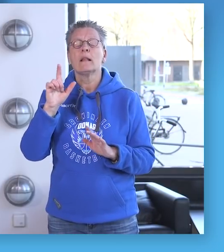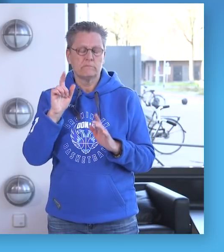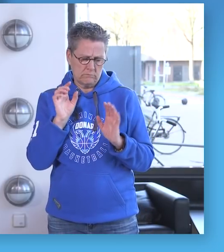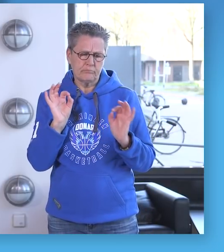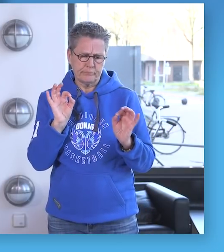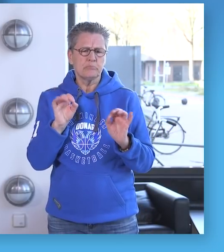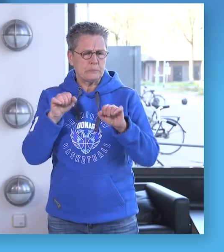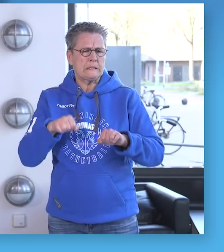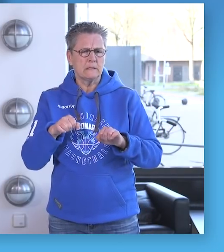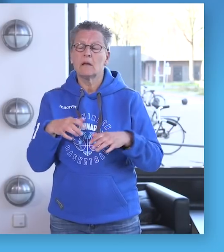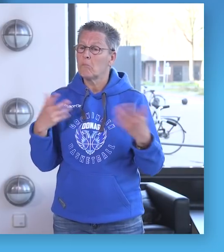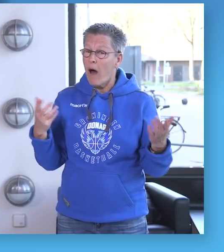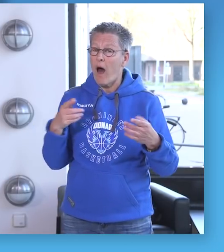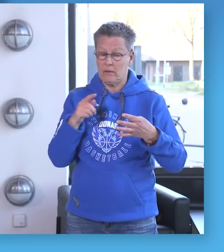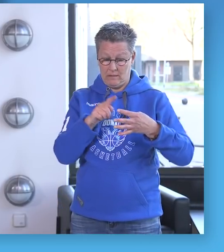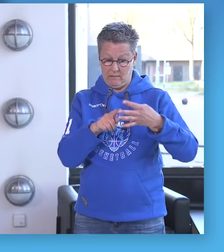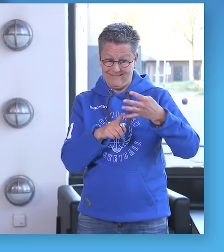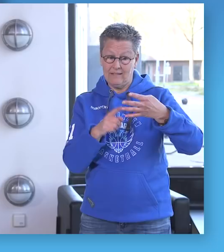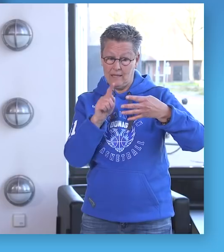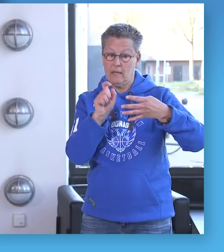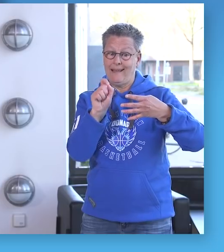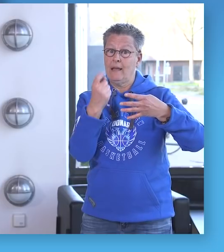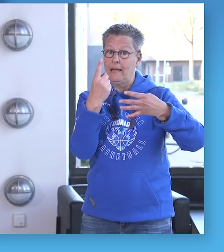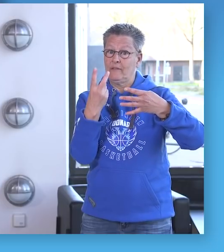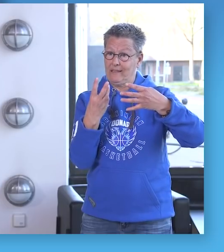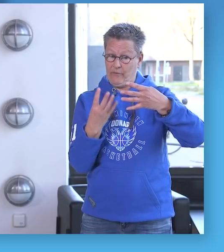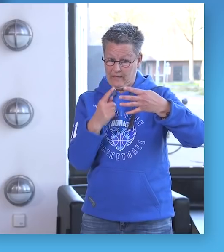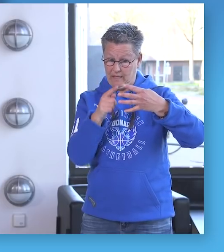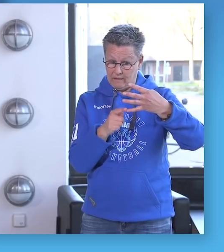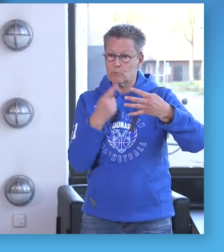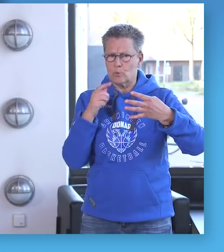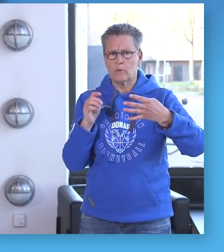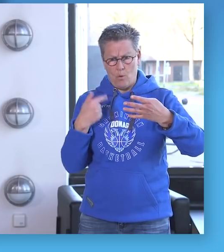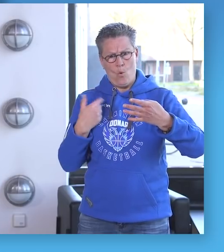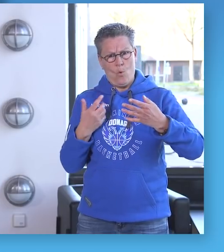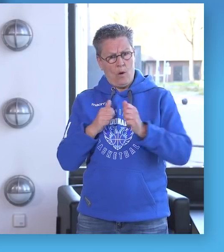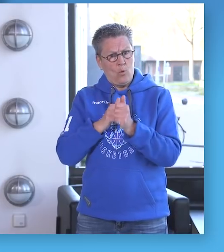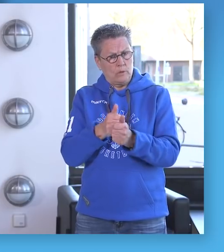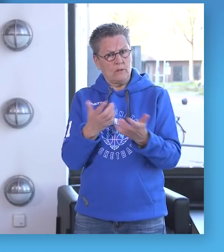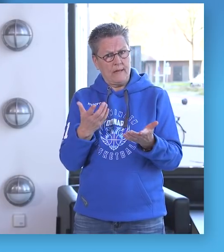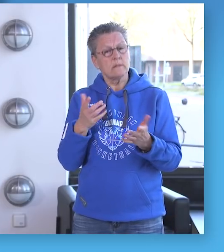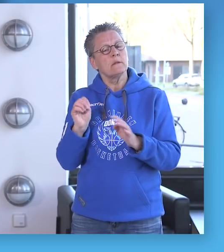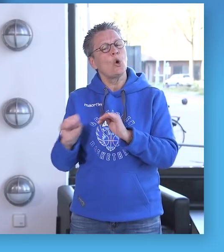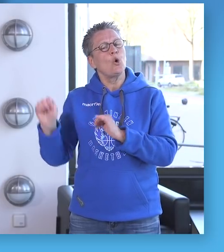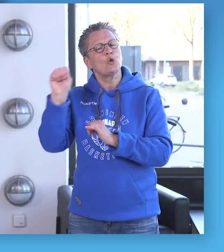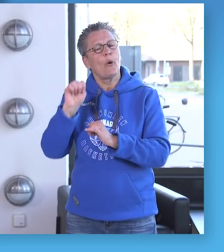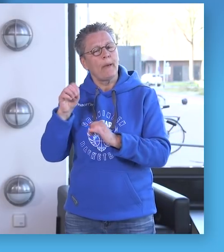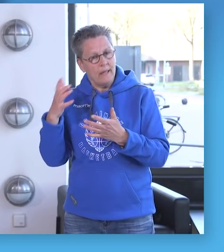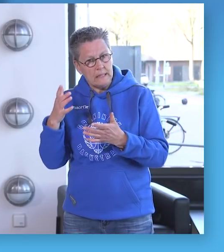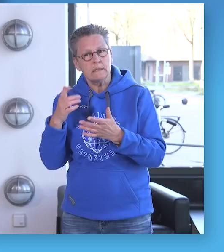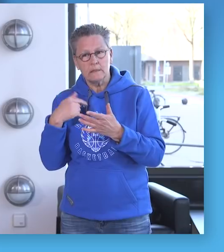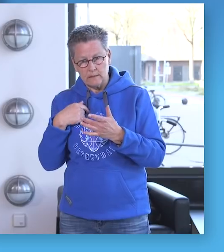wel consequenties, Jannes, de nummer 1, 2, 3, 4. Zeker als je kijkt naar Europese ambities van Donar. Ja, die afspraken die waren eigenlijk al